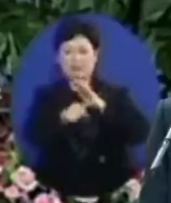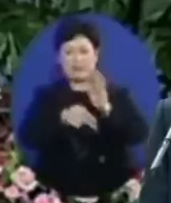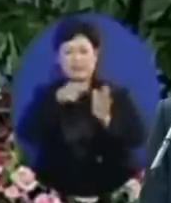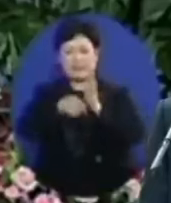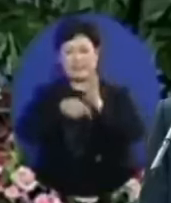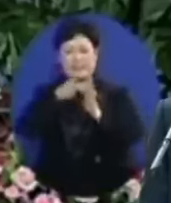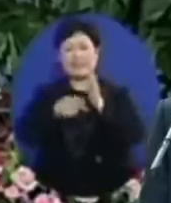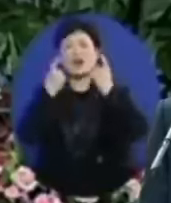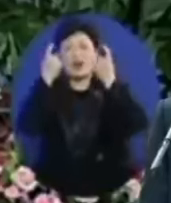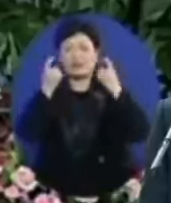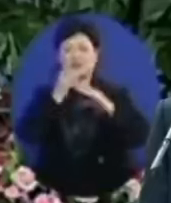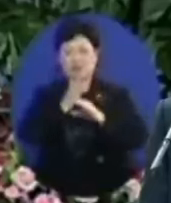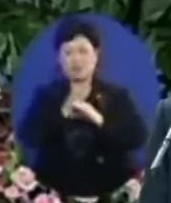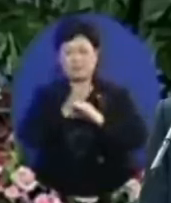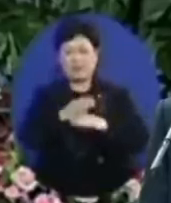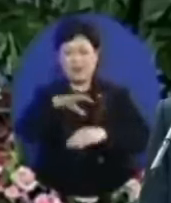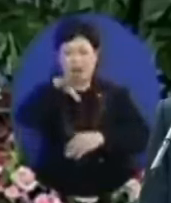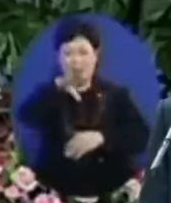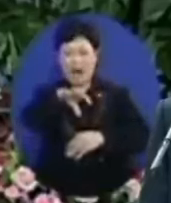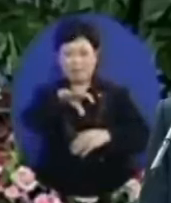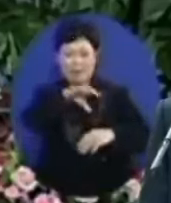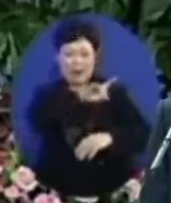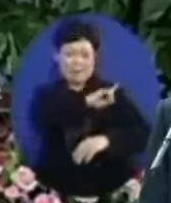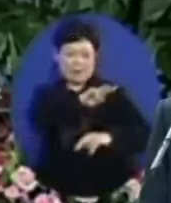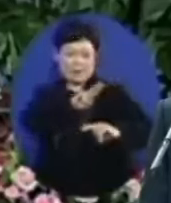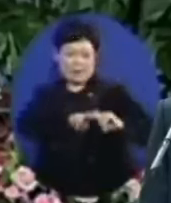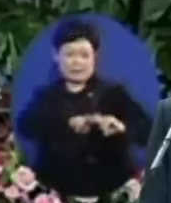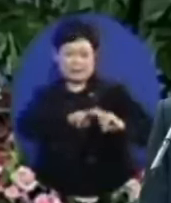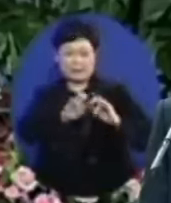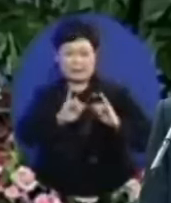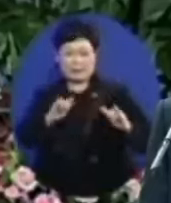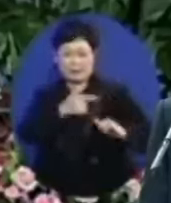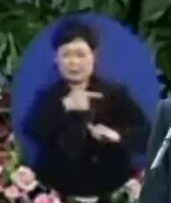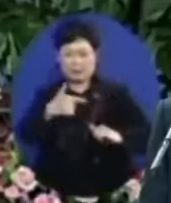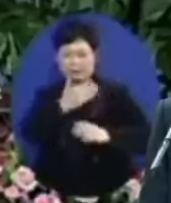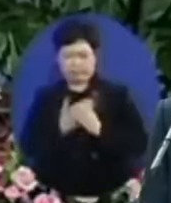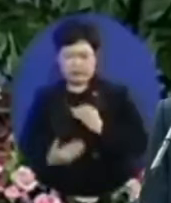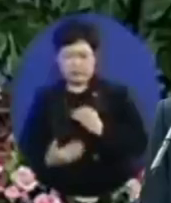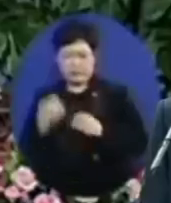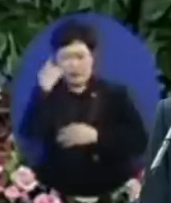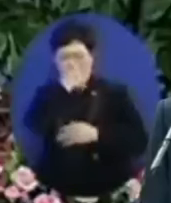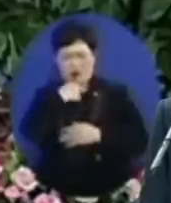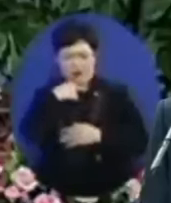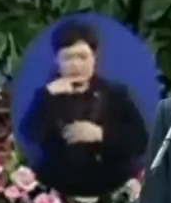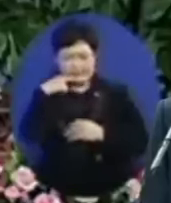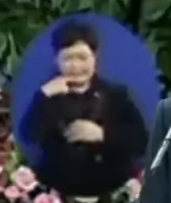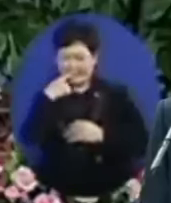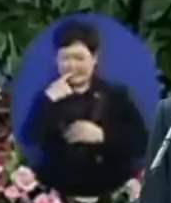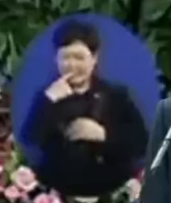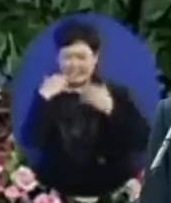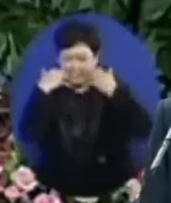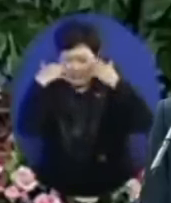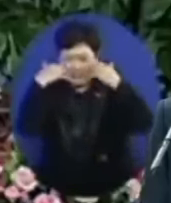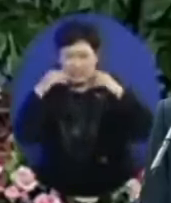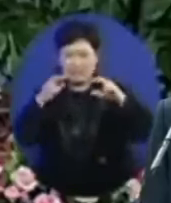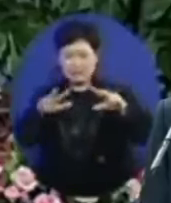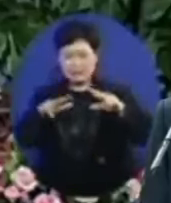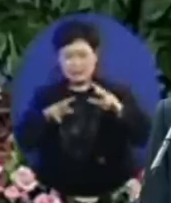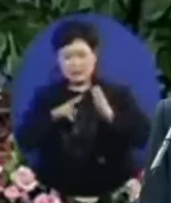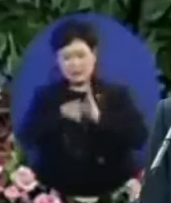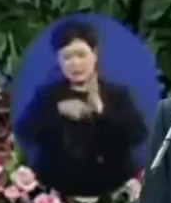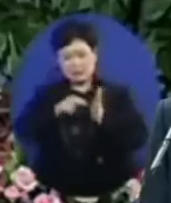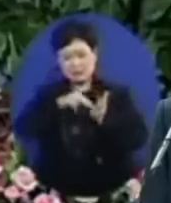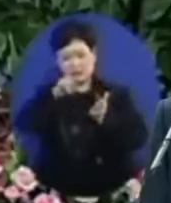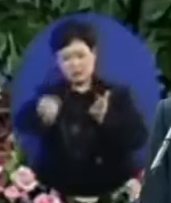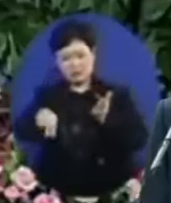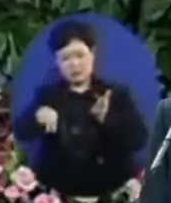여행을 하고 있었습니다. 그런데 앞에 앉은 사람이 너무나 낙심을 하고 얼굴이 창백하고 지금이라도 기차에서 뛰어내릴 것 같은